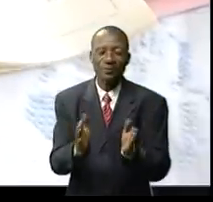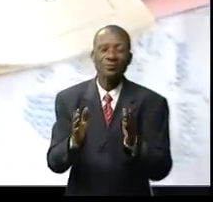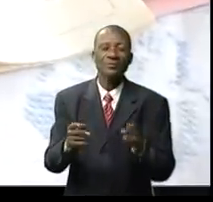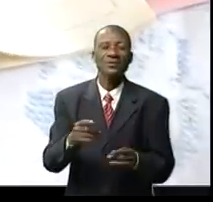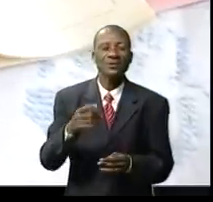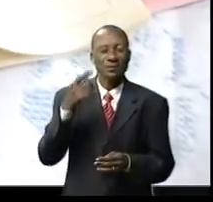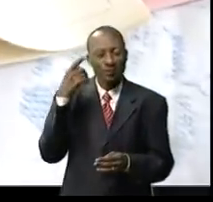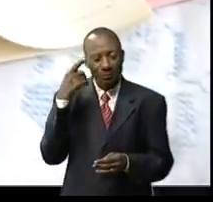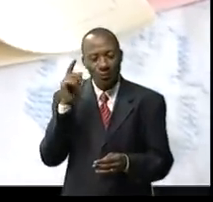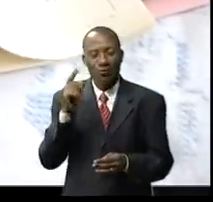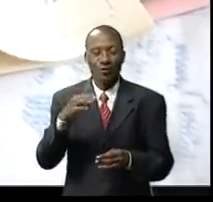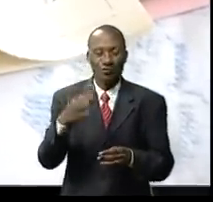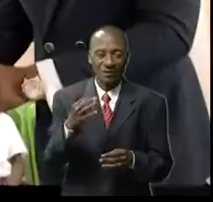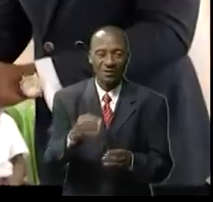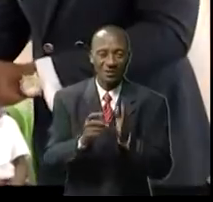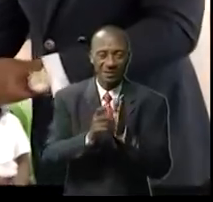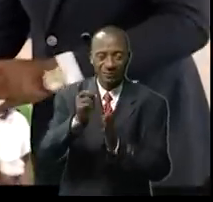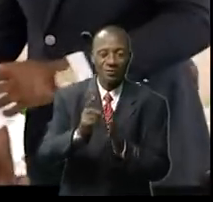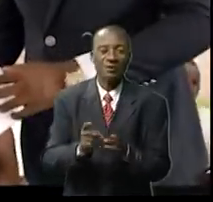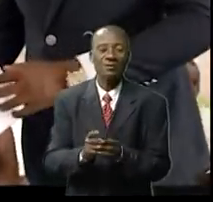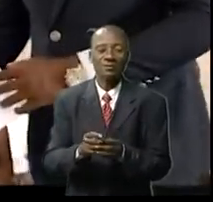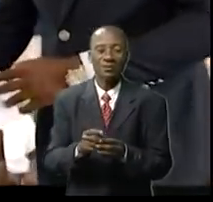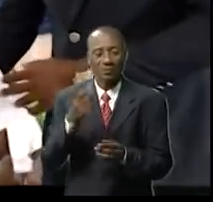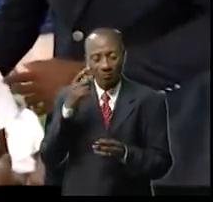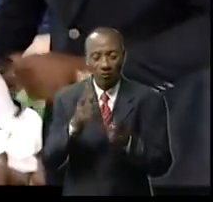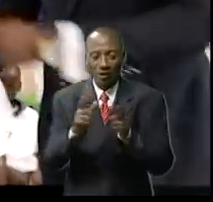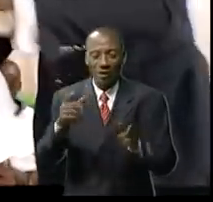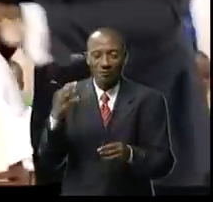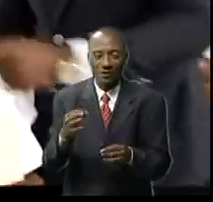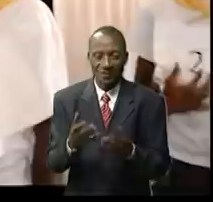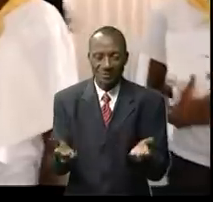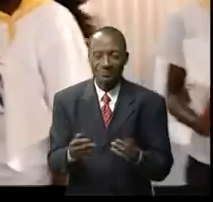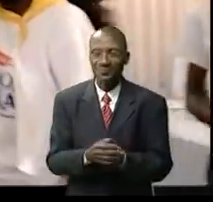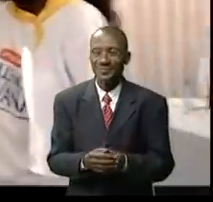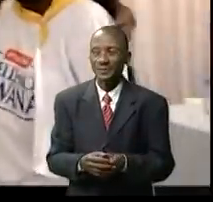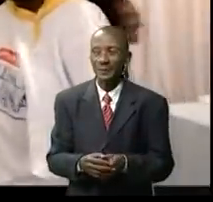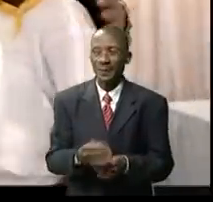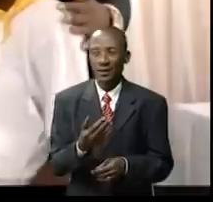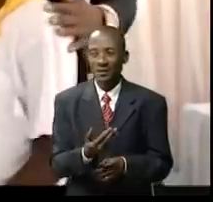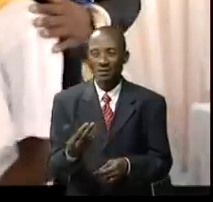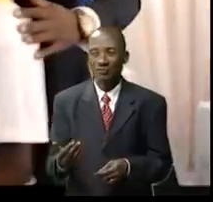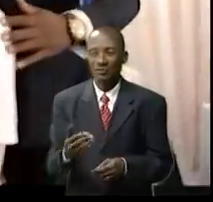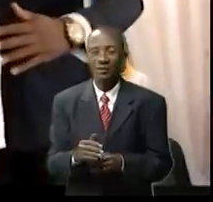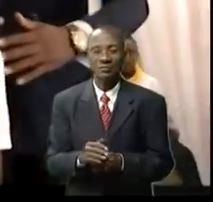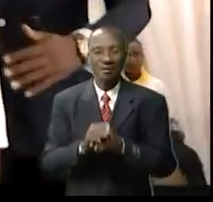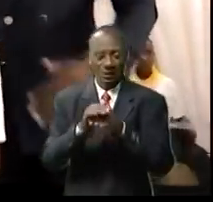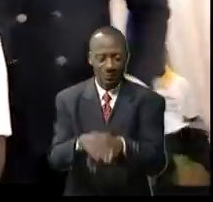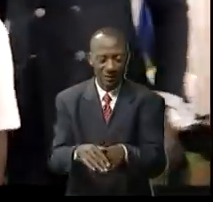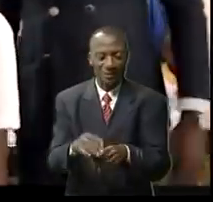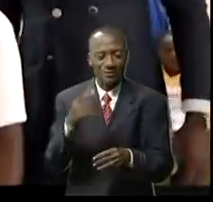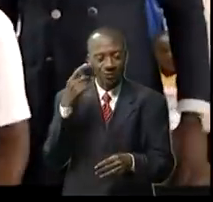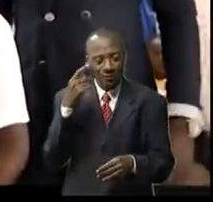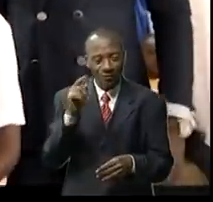étaient formidables. Ce sont des élèves qui sont consciencieux, très passionnés, très intéressés. Ils ne demandent pas mieux qu'on puisse continuer à